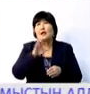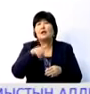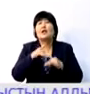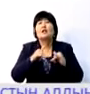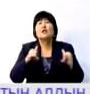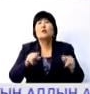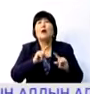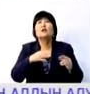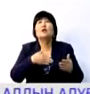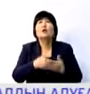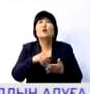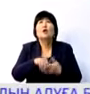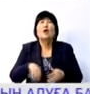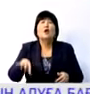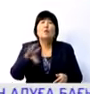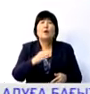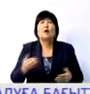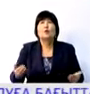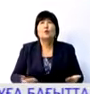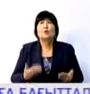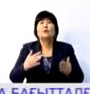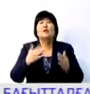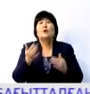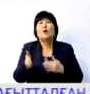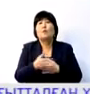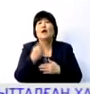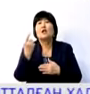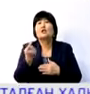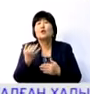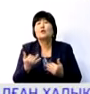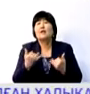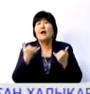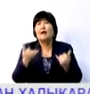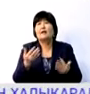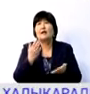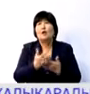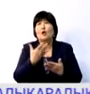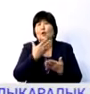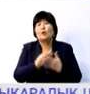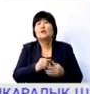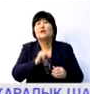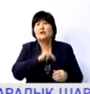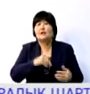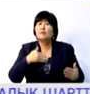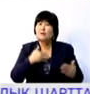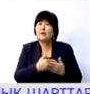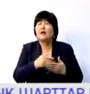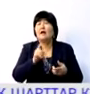айрықша үлес қосты. Бар ғұмырын осы балық шаруашылығына арнаған ағамыз міне өзінің табанды еңбегінің арқасында